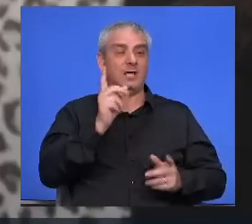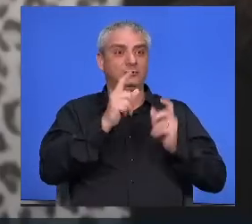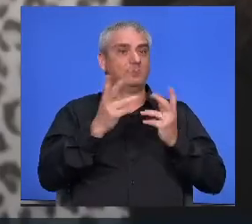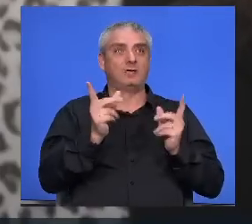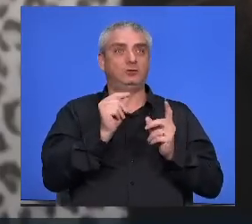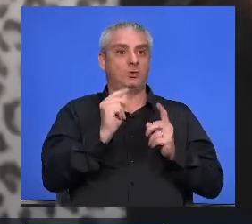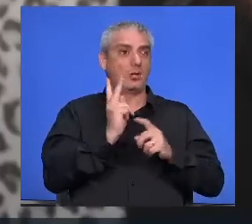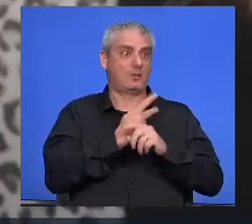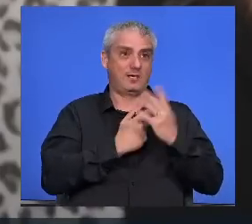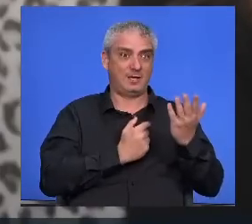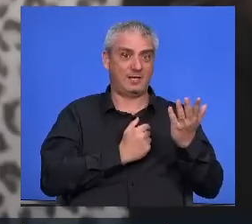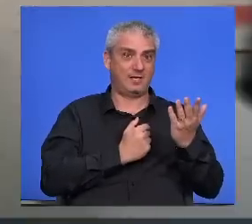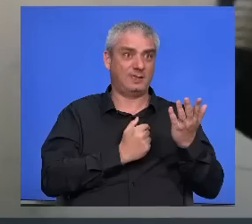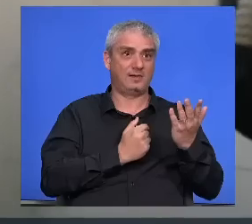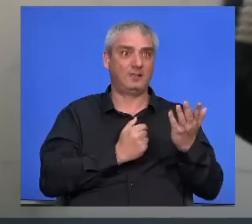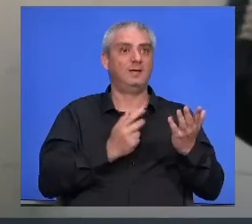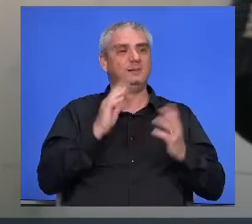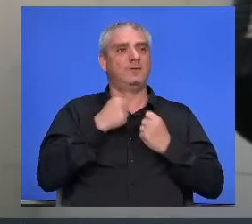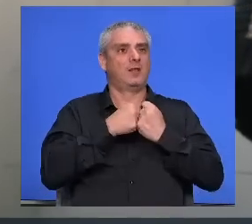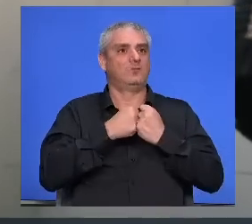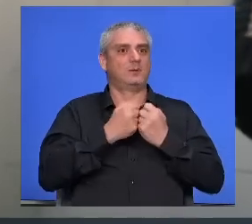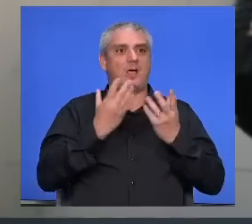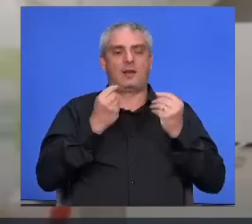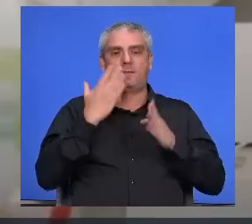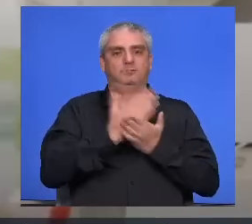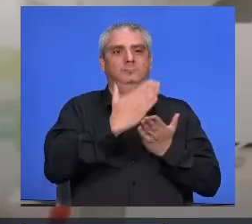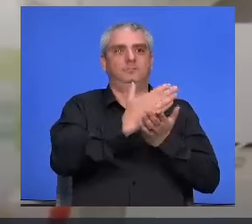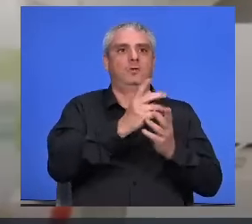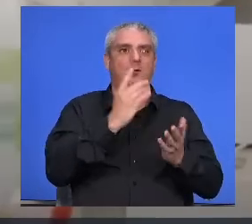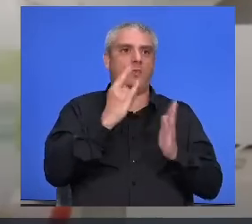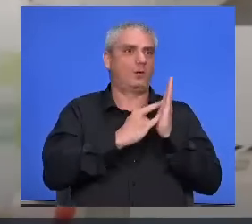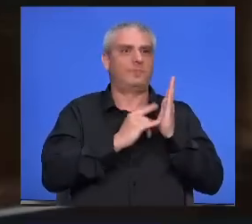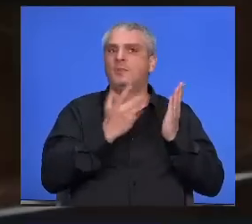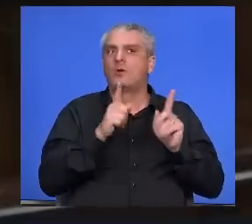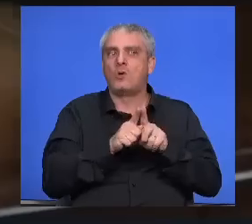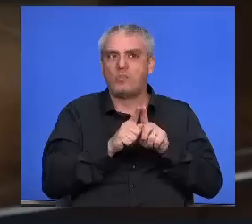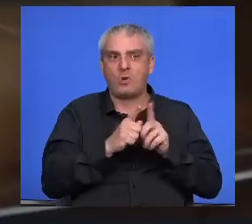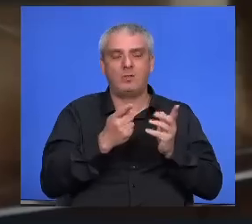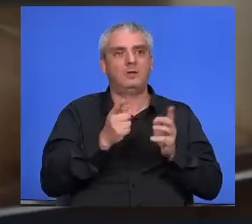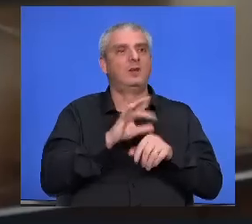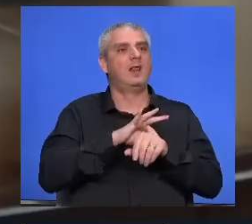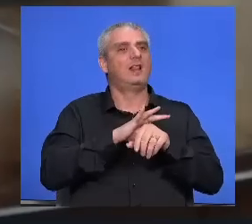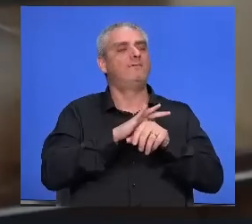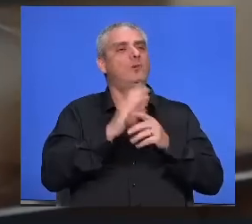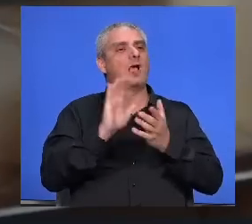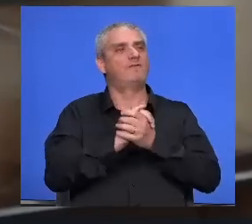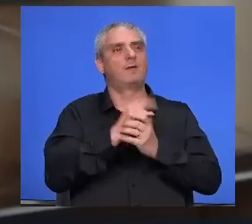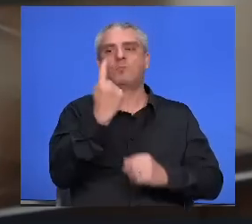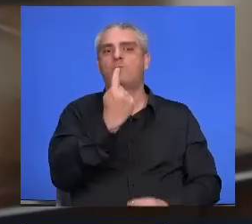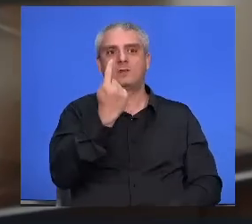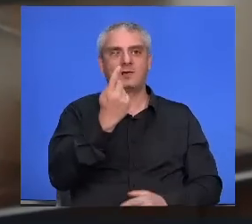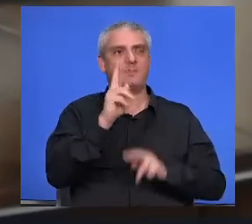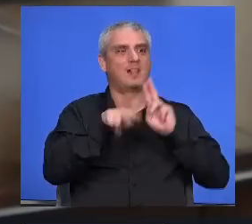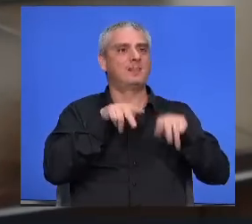typische Beziehung führen, denen werden so viel rechtliche Steine in den Weg gelegt. איזה חסמים? למשל ליווי של חברים בודדים